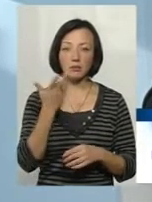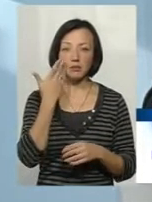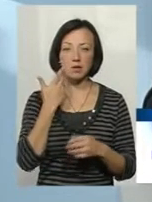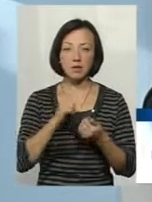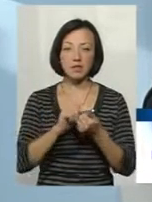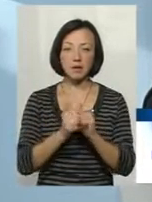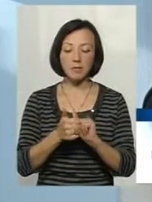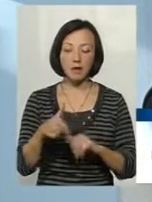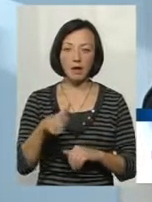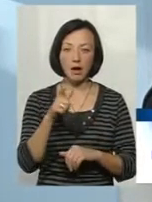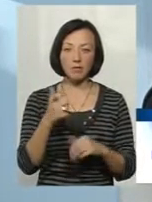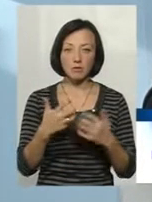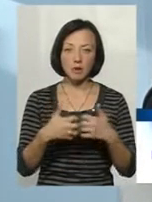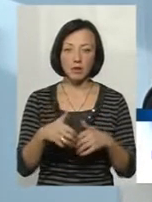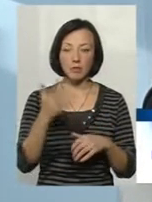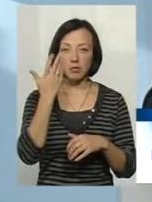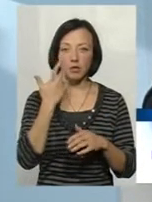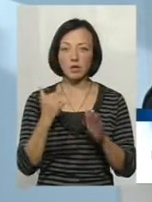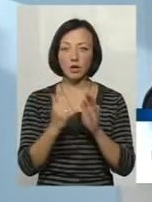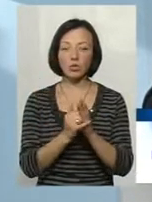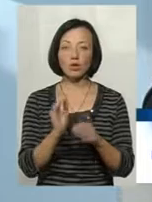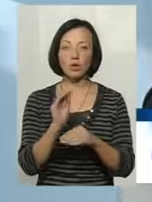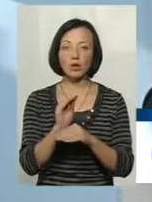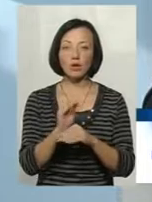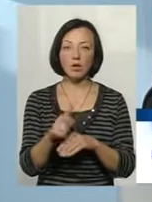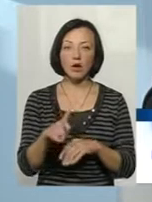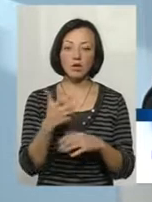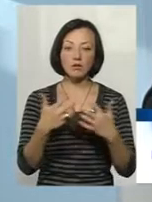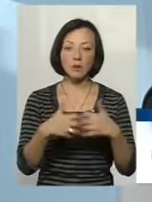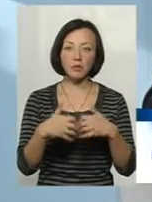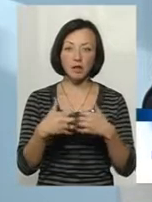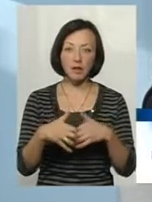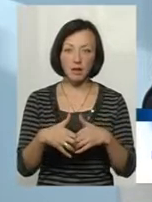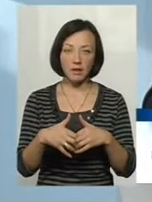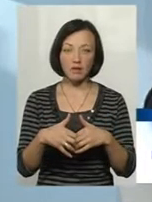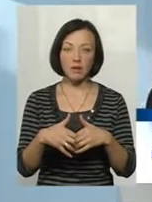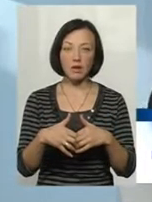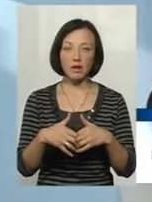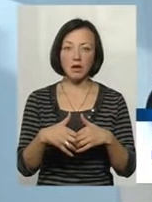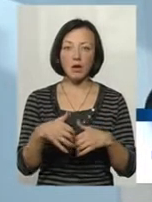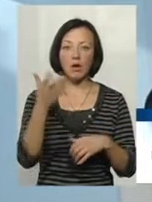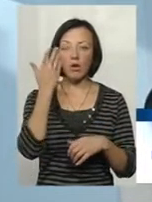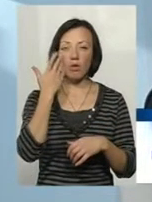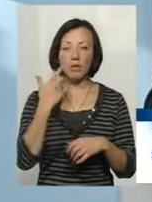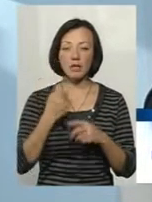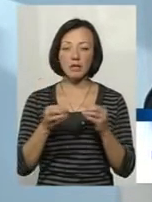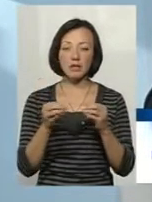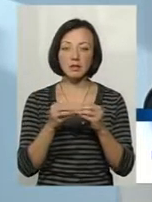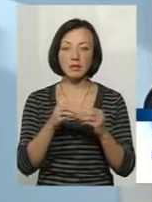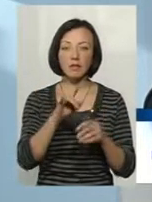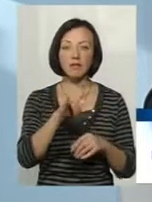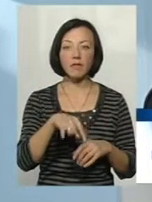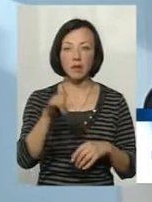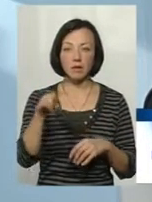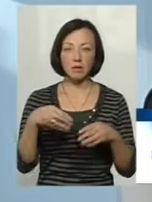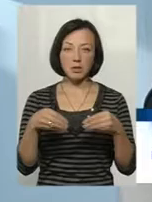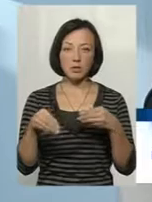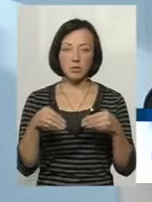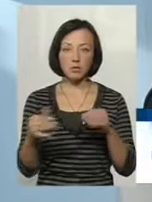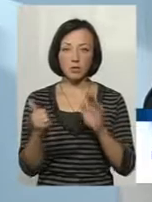заміні газових приладів, при встановленні додаткових газових приладів, при, навіть коли ті ж самі вікна